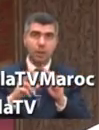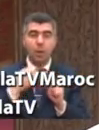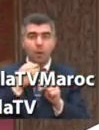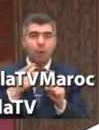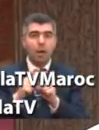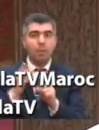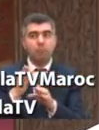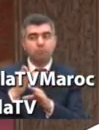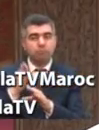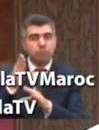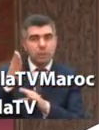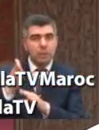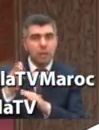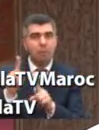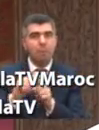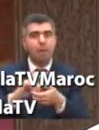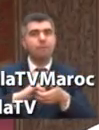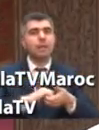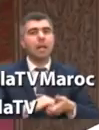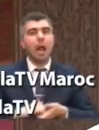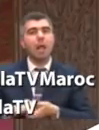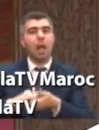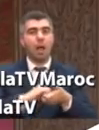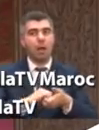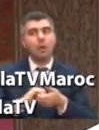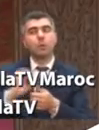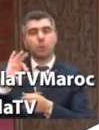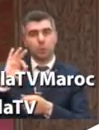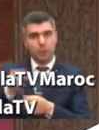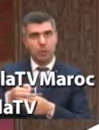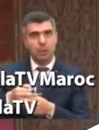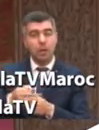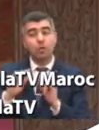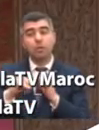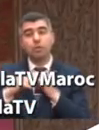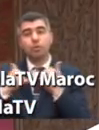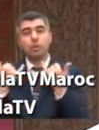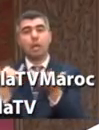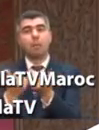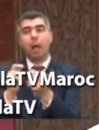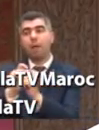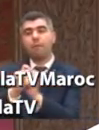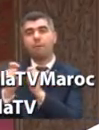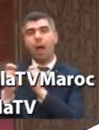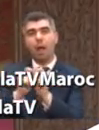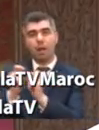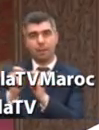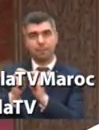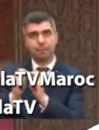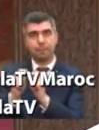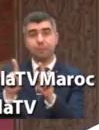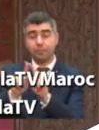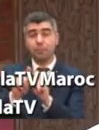فيديراسيون انتر بروفيسيونيل وما كانش عندهم الامكانيات باش يعملوا، واتفقوا في المجلس الاداري باش غادي يدوزوا على هذاك الخط باش